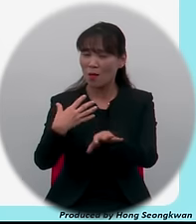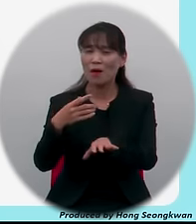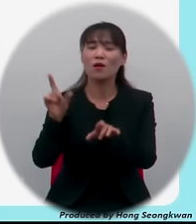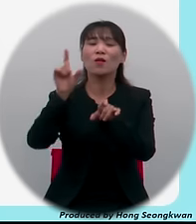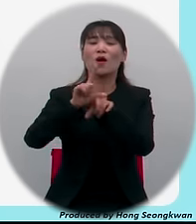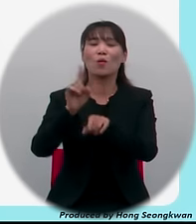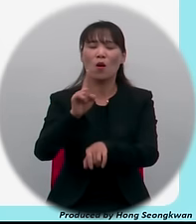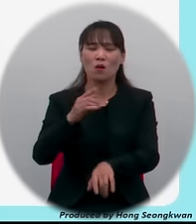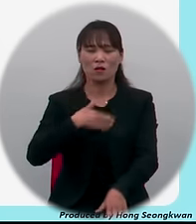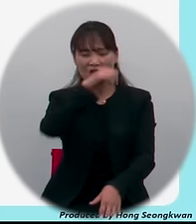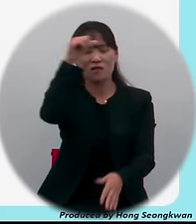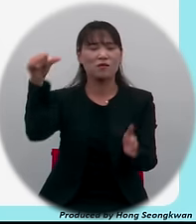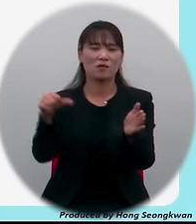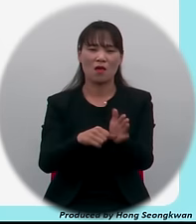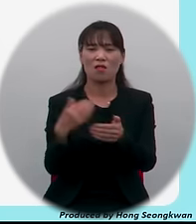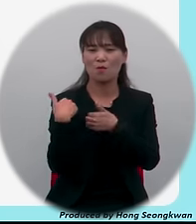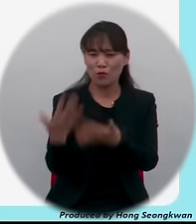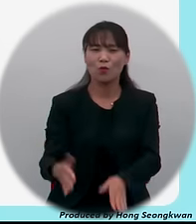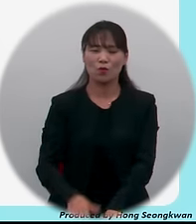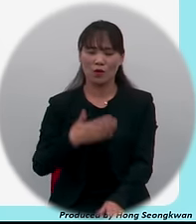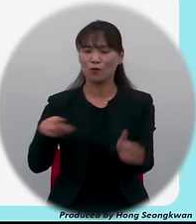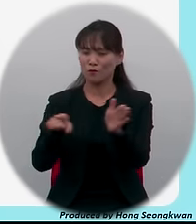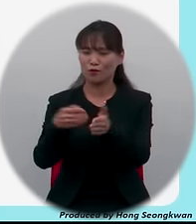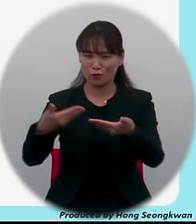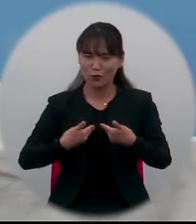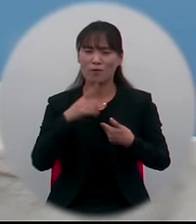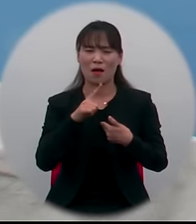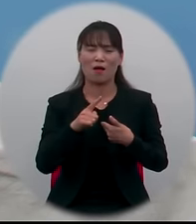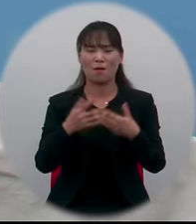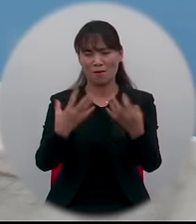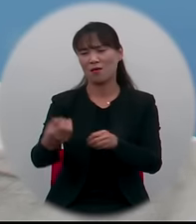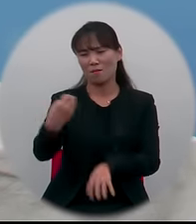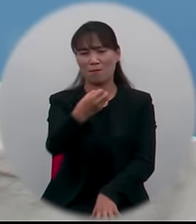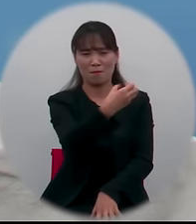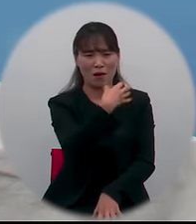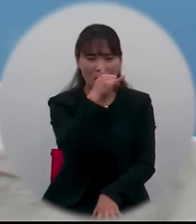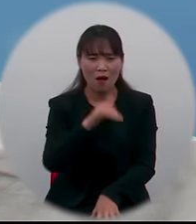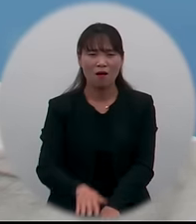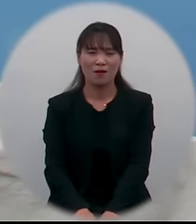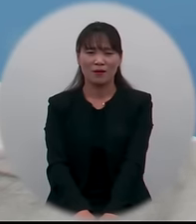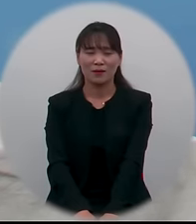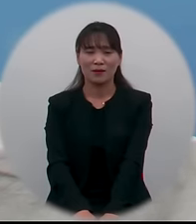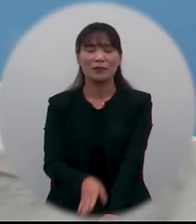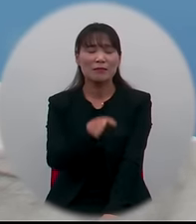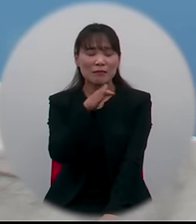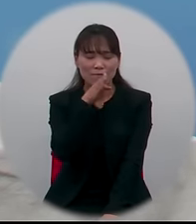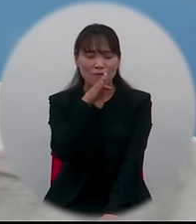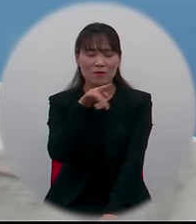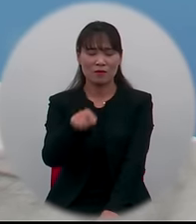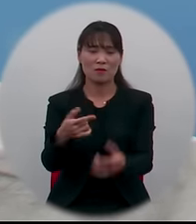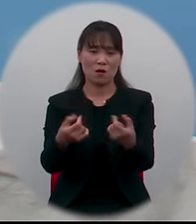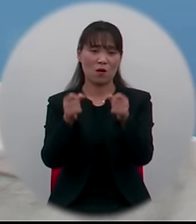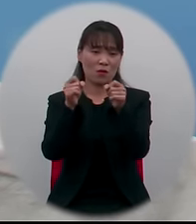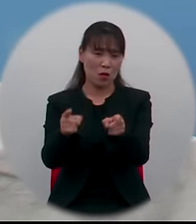인생이라고 나 좀 믿어 달라고요 이런 말들은 아이들이 굉장히 많이 하죠 그러면 정말로 그렇게 기회를 줬을 때